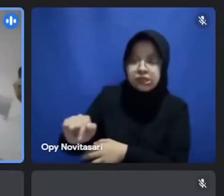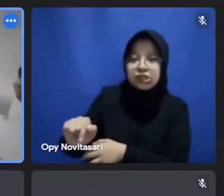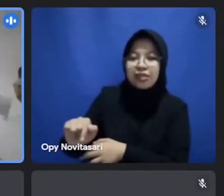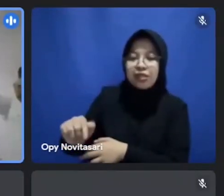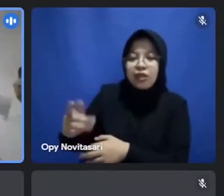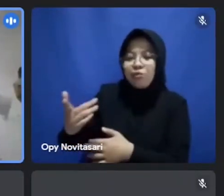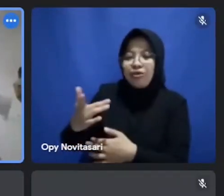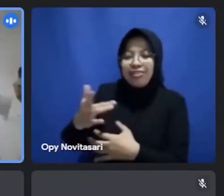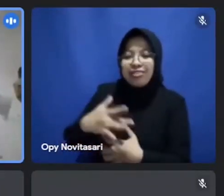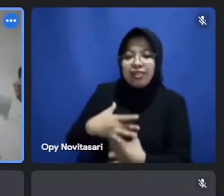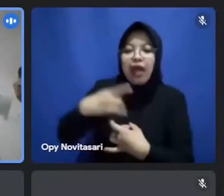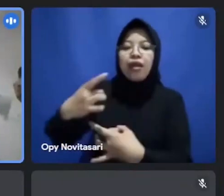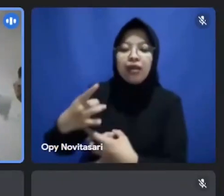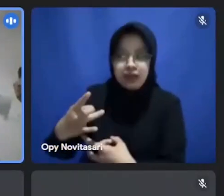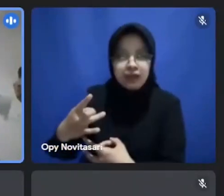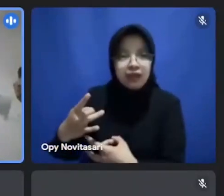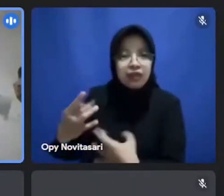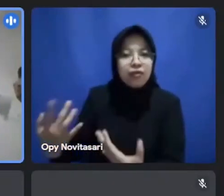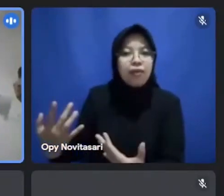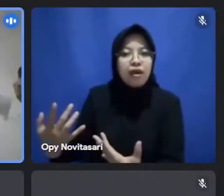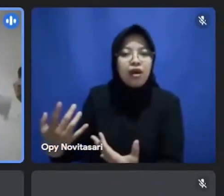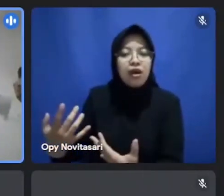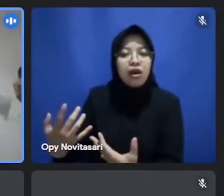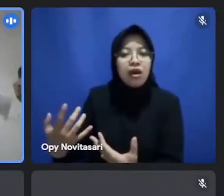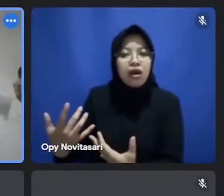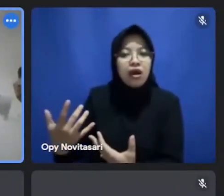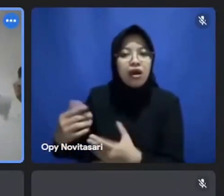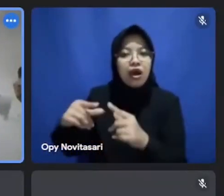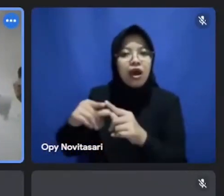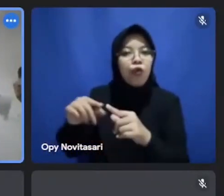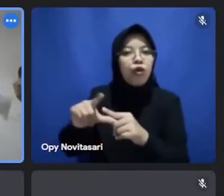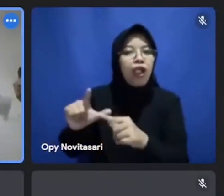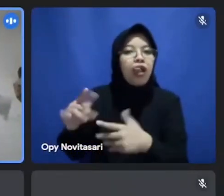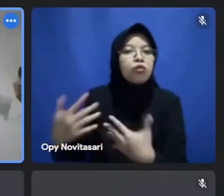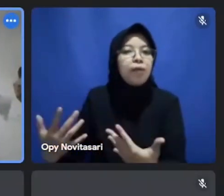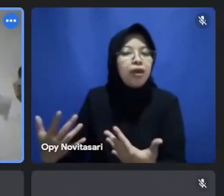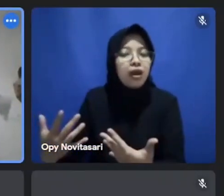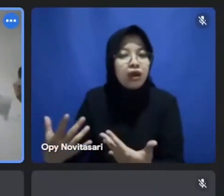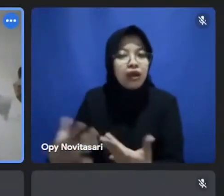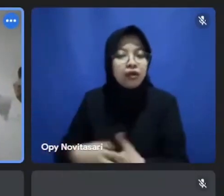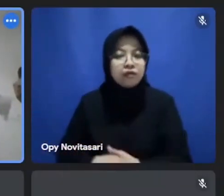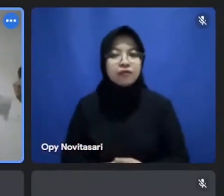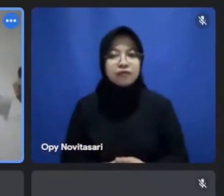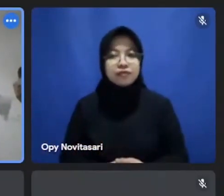tarik ke arah e keberagaman aural ini mas